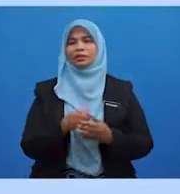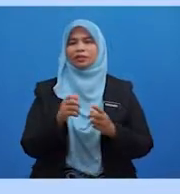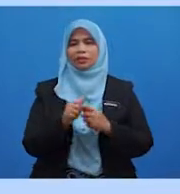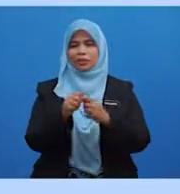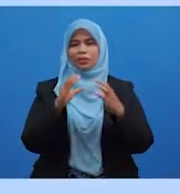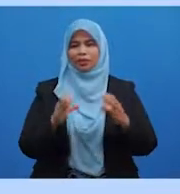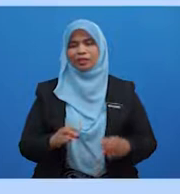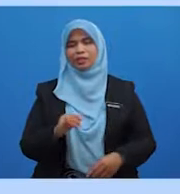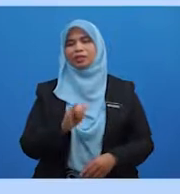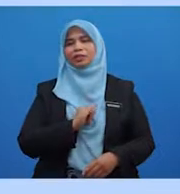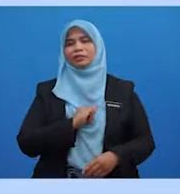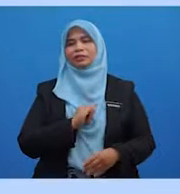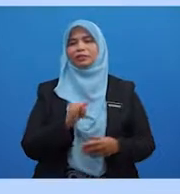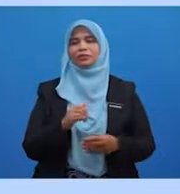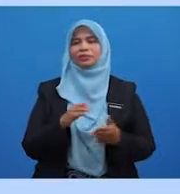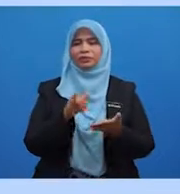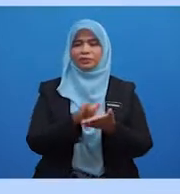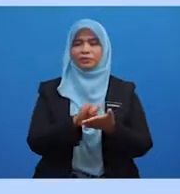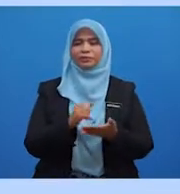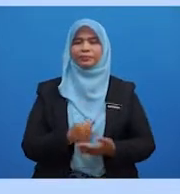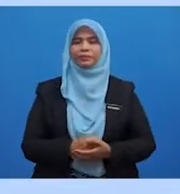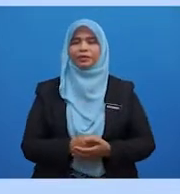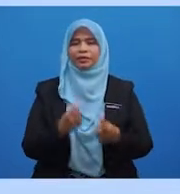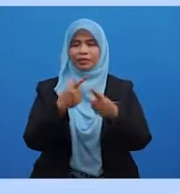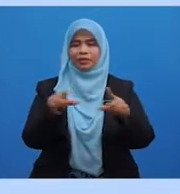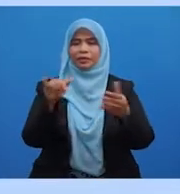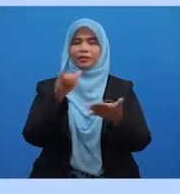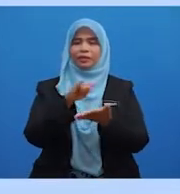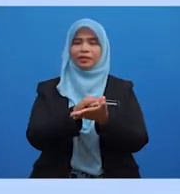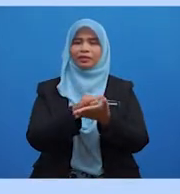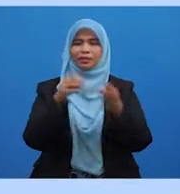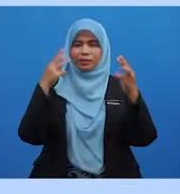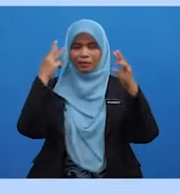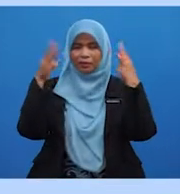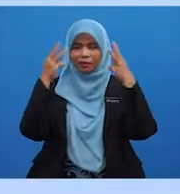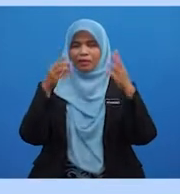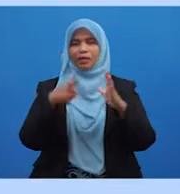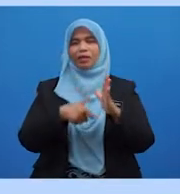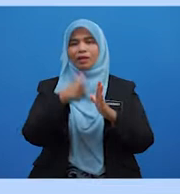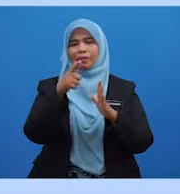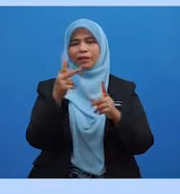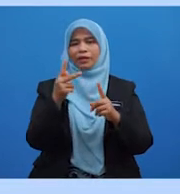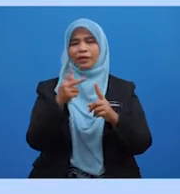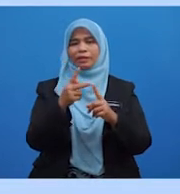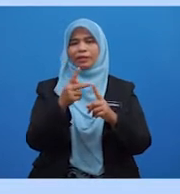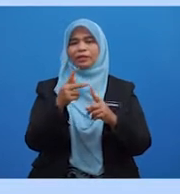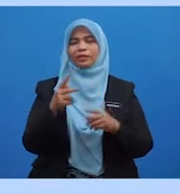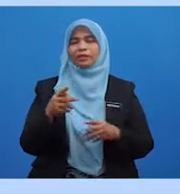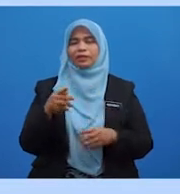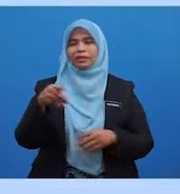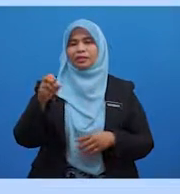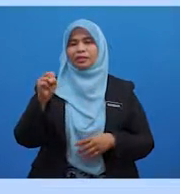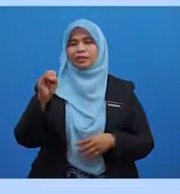mentafsir persekitaran. Selain itu, kebimbangan lebih membabitkan kepada aspek psikologi,